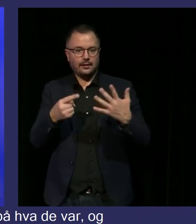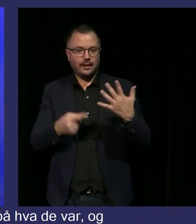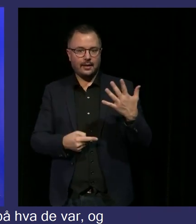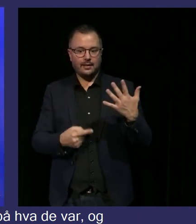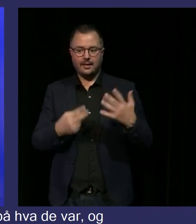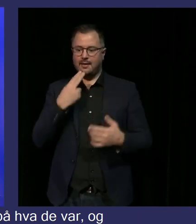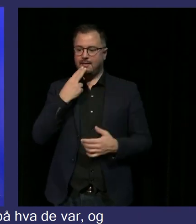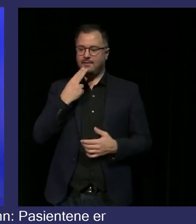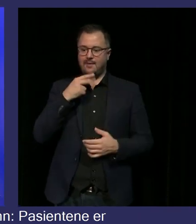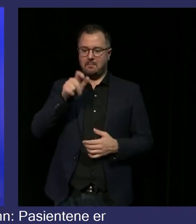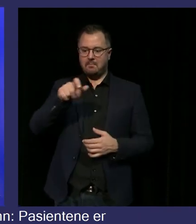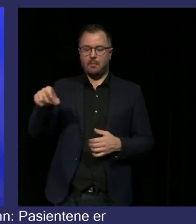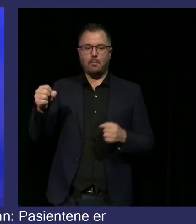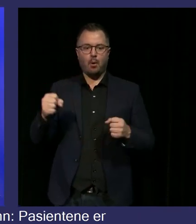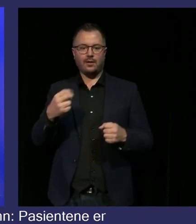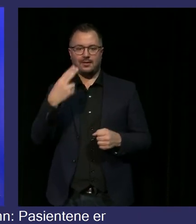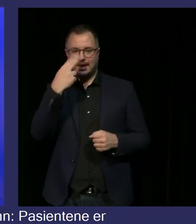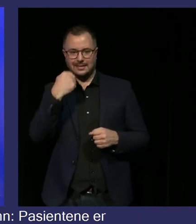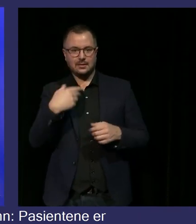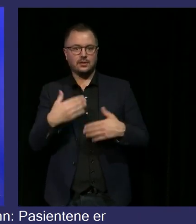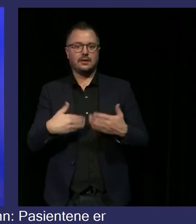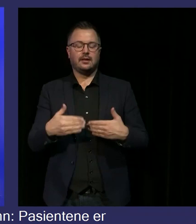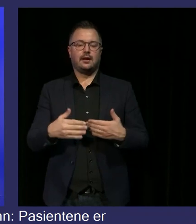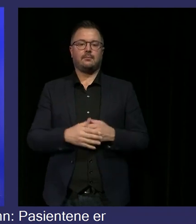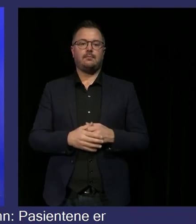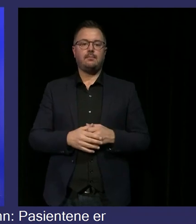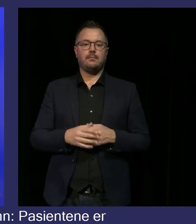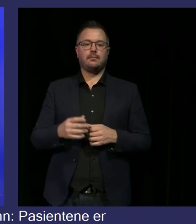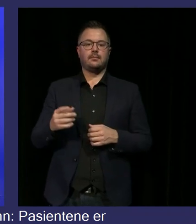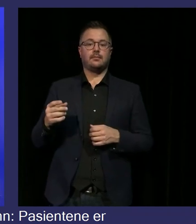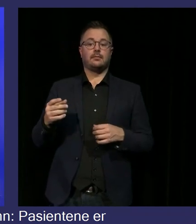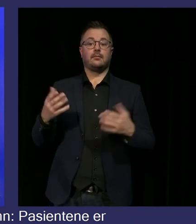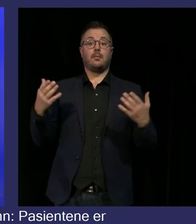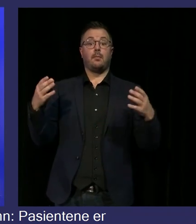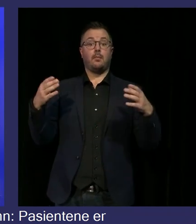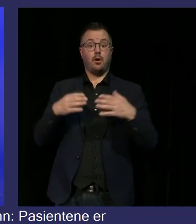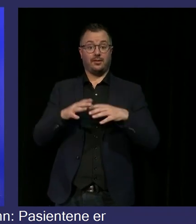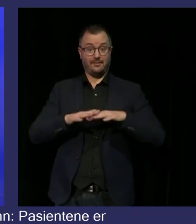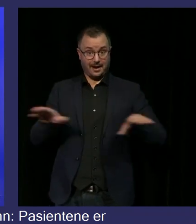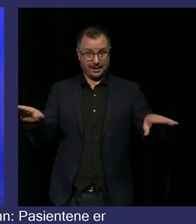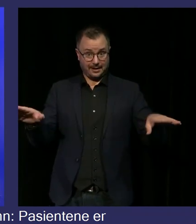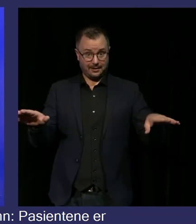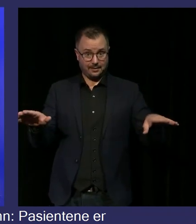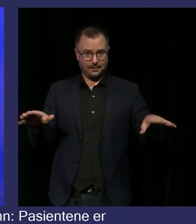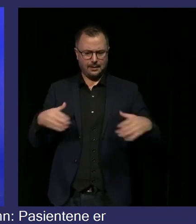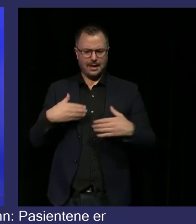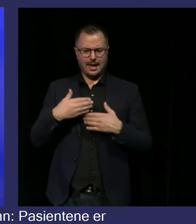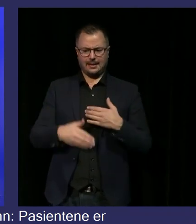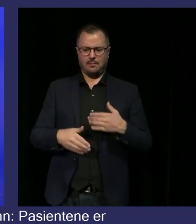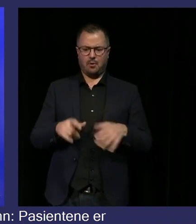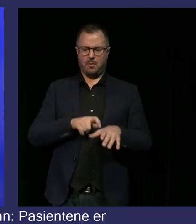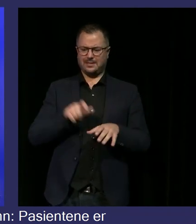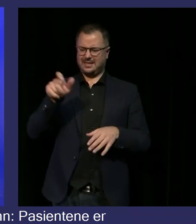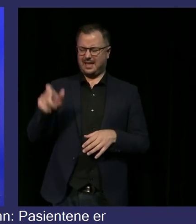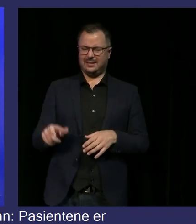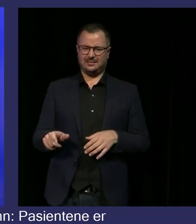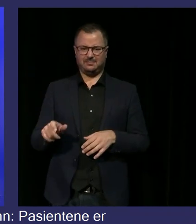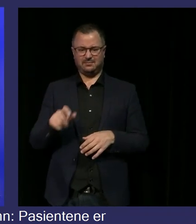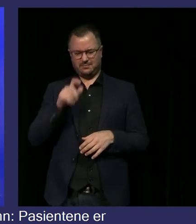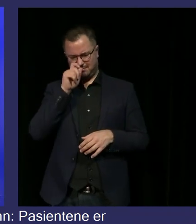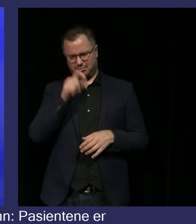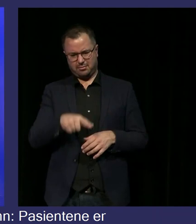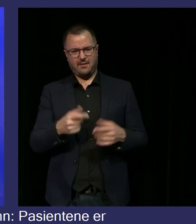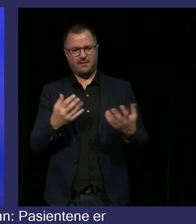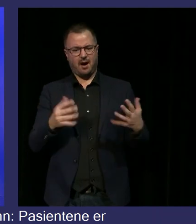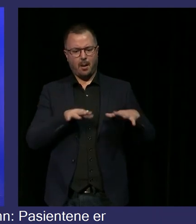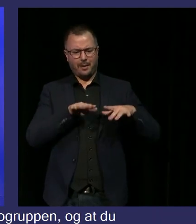og så videre. Og så endte vi med, når vi kom ut av møtet, så var det sånn, patienten jo ikke så interessert I hva de